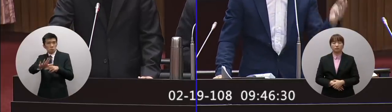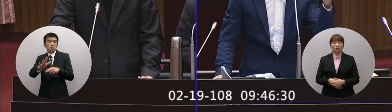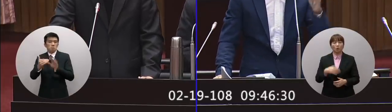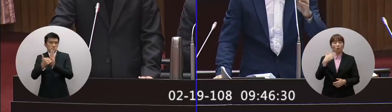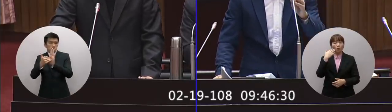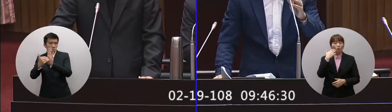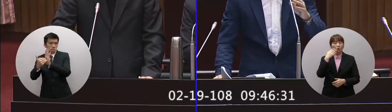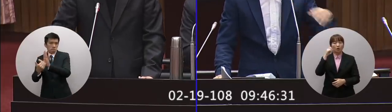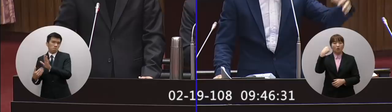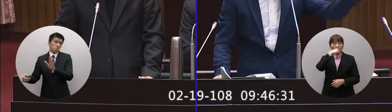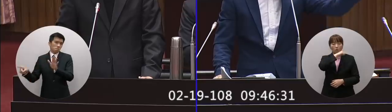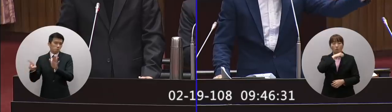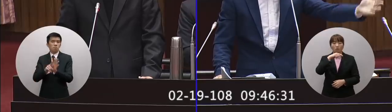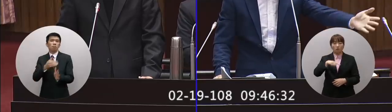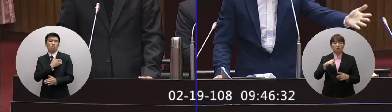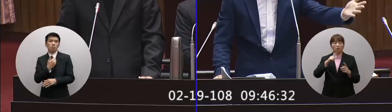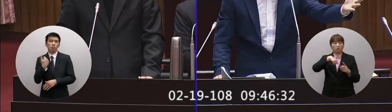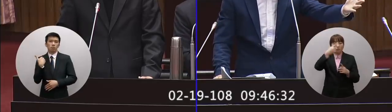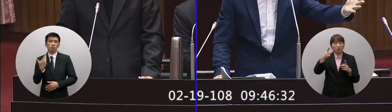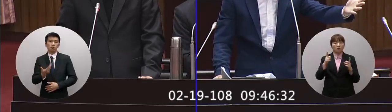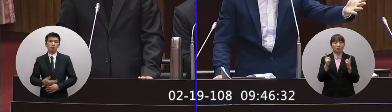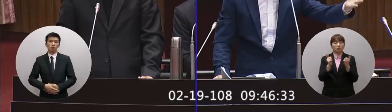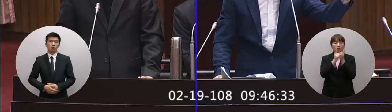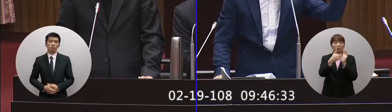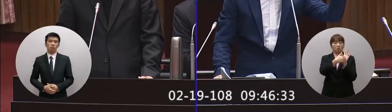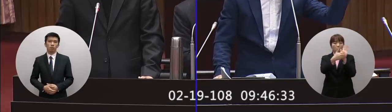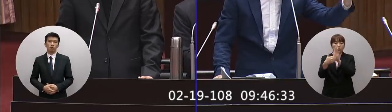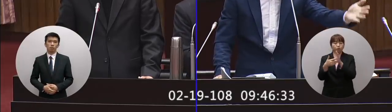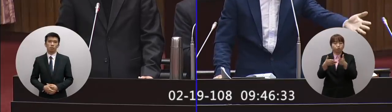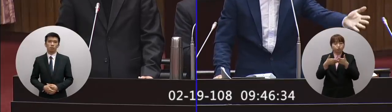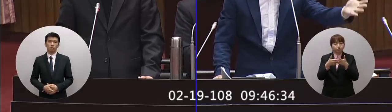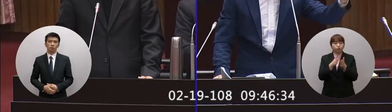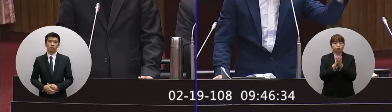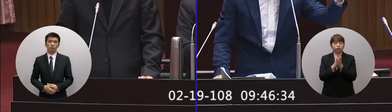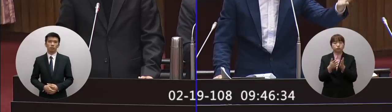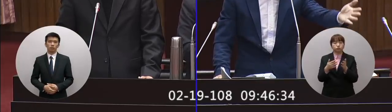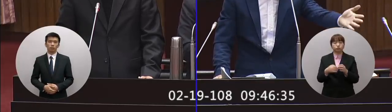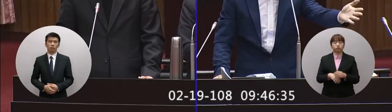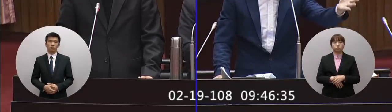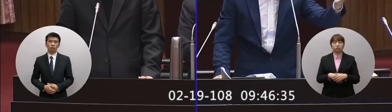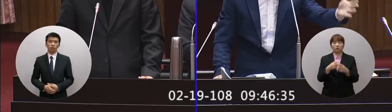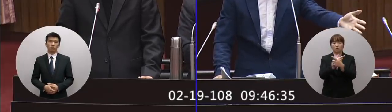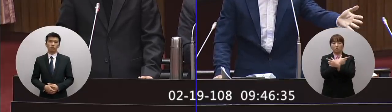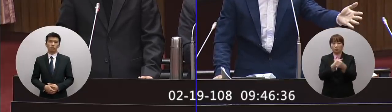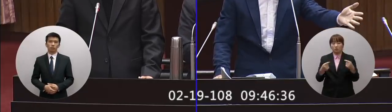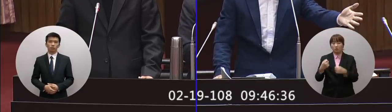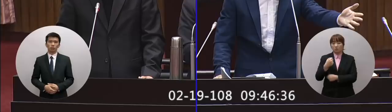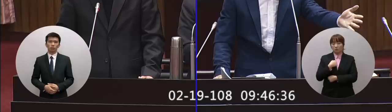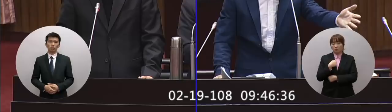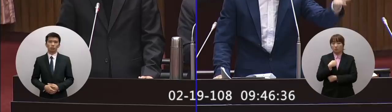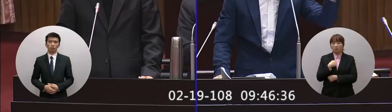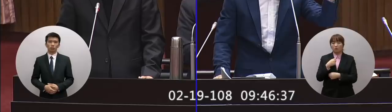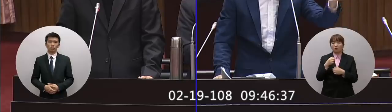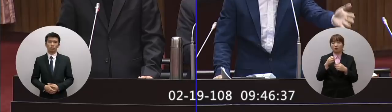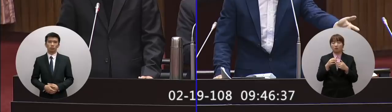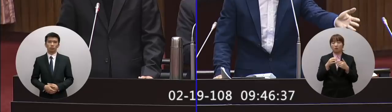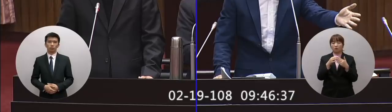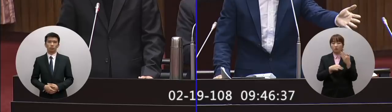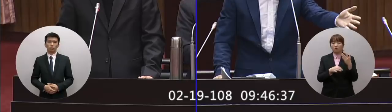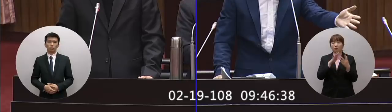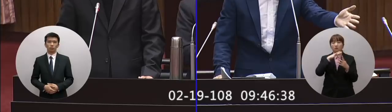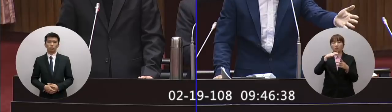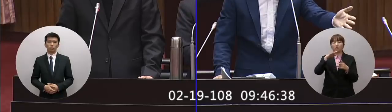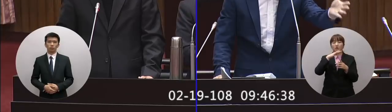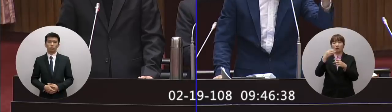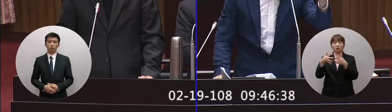如果在台湾接下来的防卫需求，接下来到底这个募兵能不能走得下去？接下来我们跟美